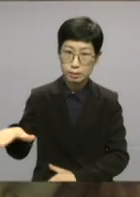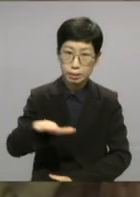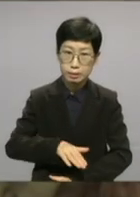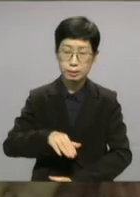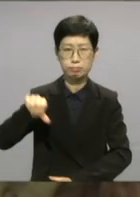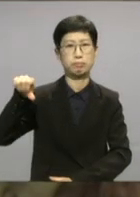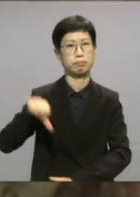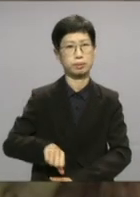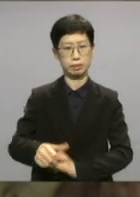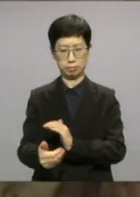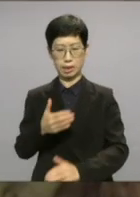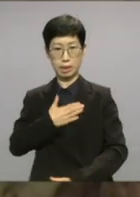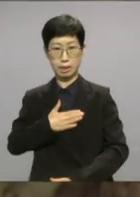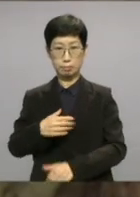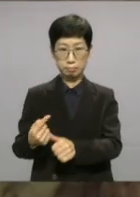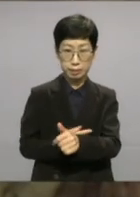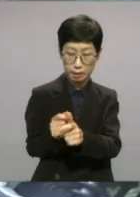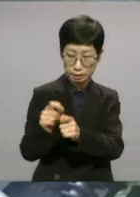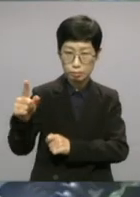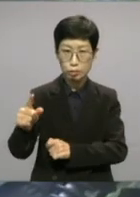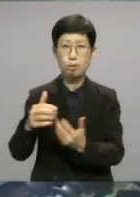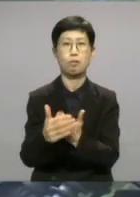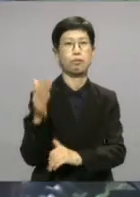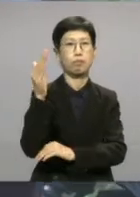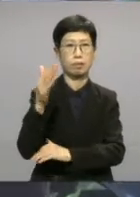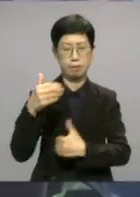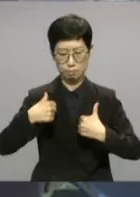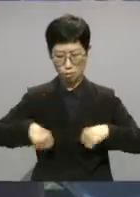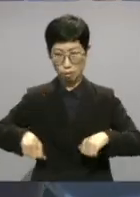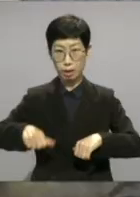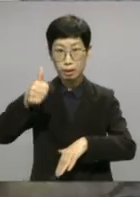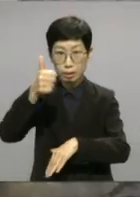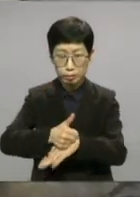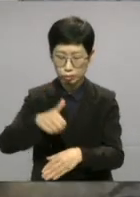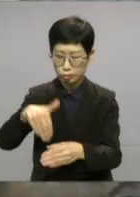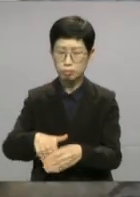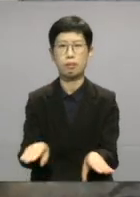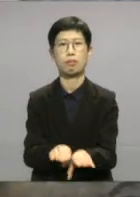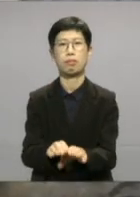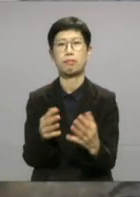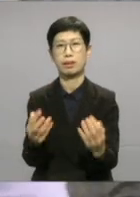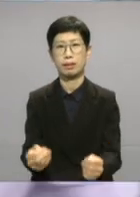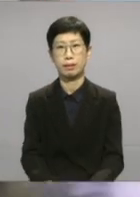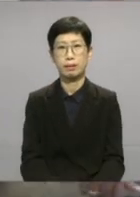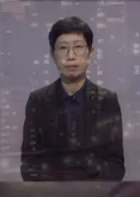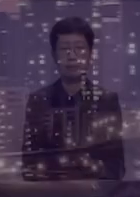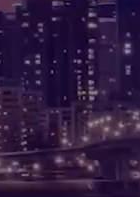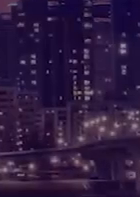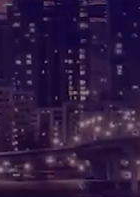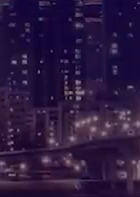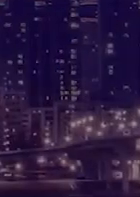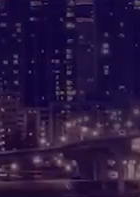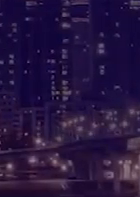예감에 대부분 유세를 포기한 것이 투표율을 낮춘 원인으로 작용했다는 평가입니다. 월드뉴스 김준호입니다.